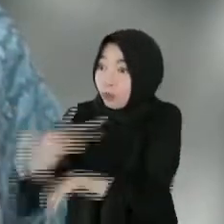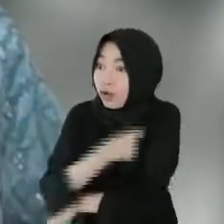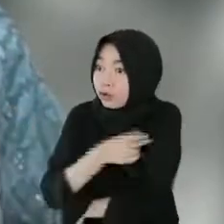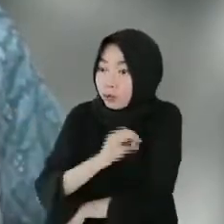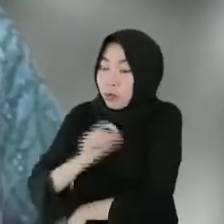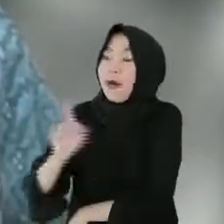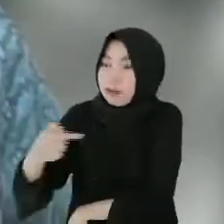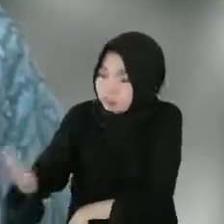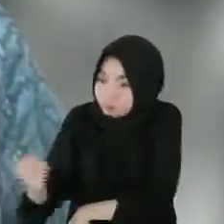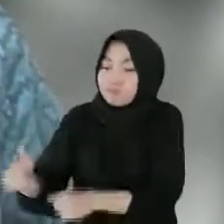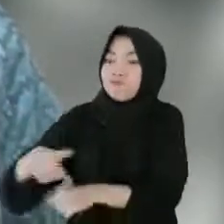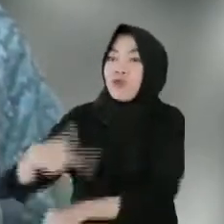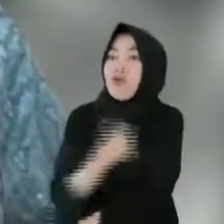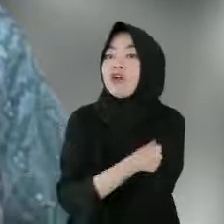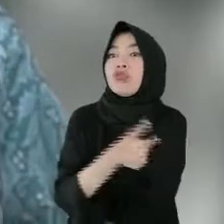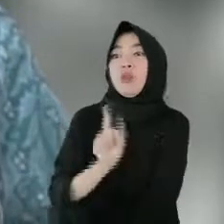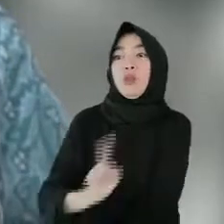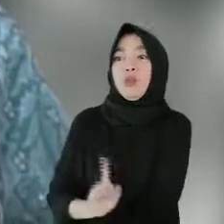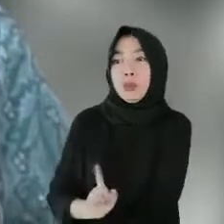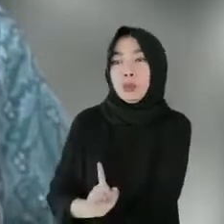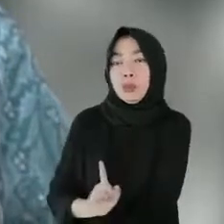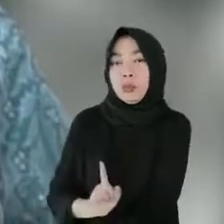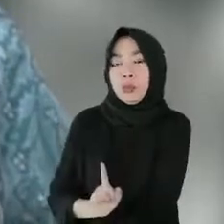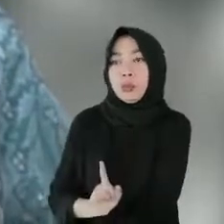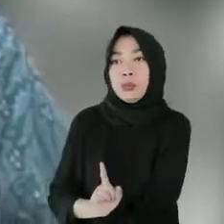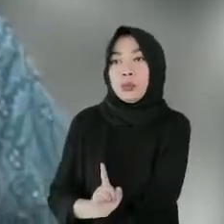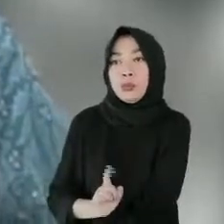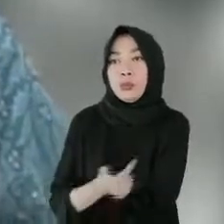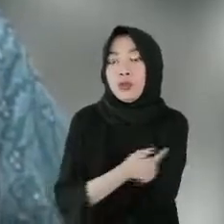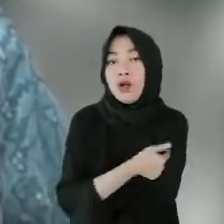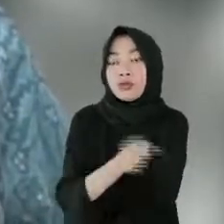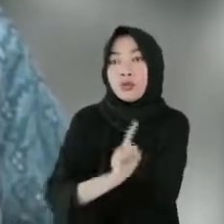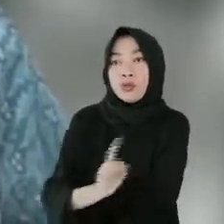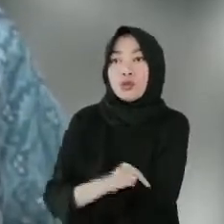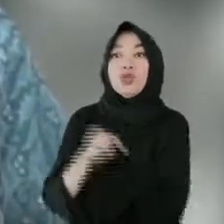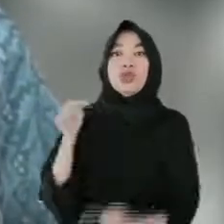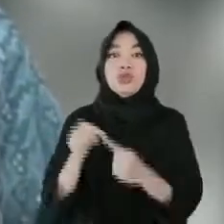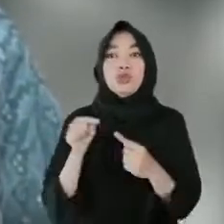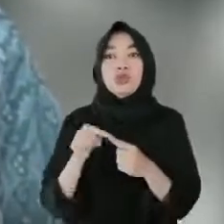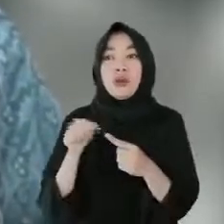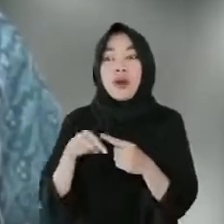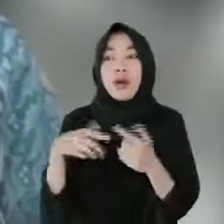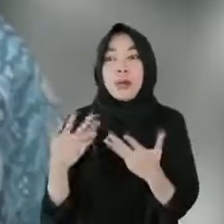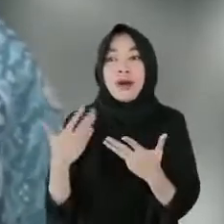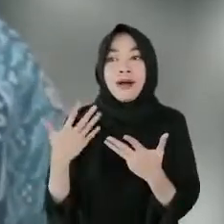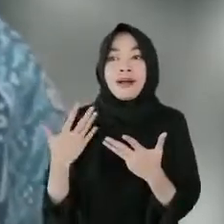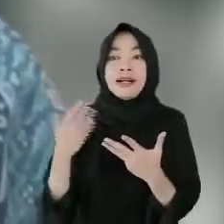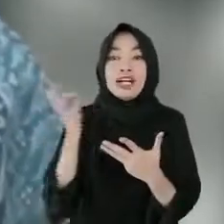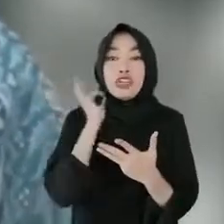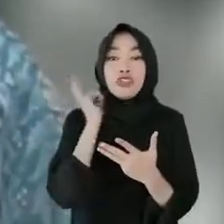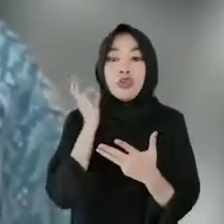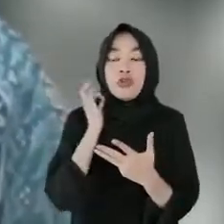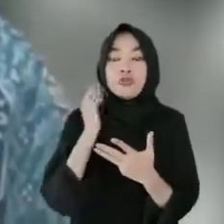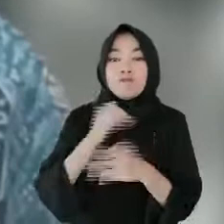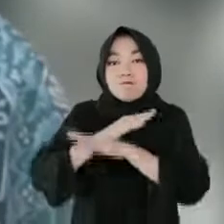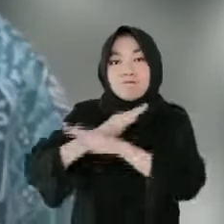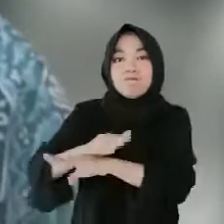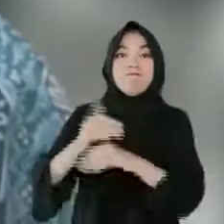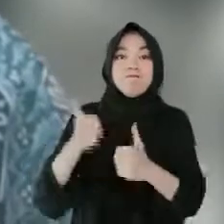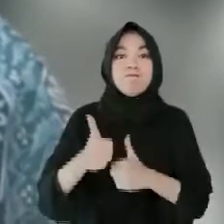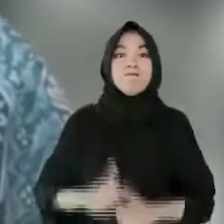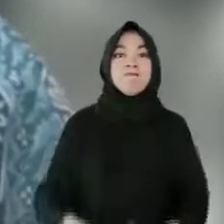treatmen khusus ya sehingga diharapkan kita bisa meminimalisir besok menjadi